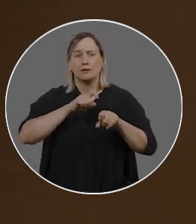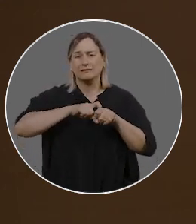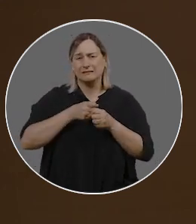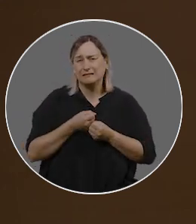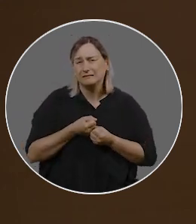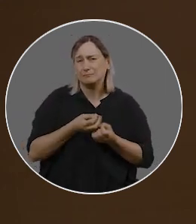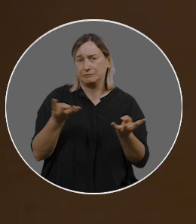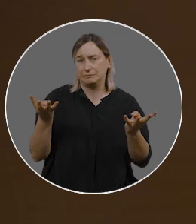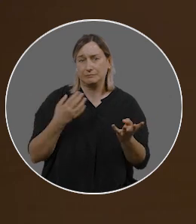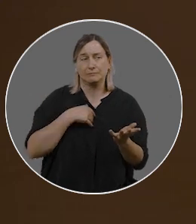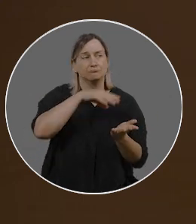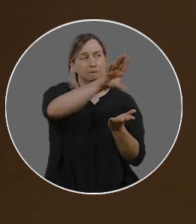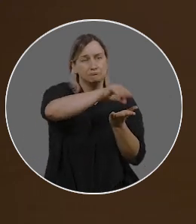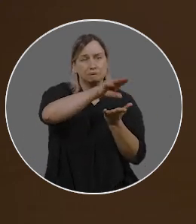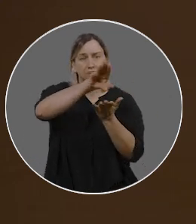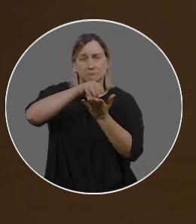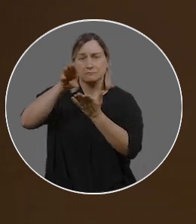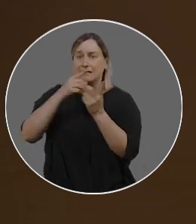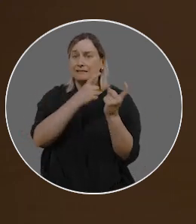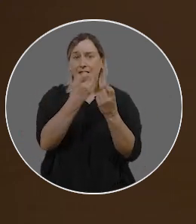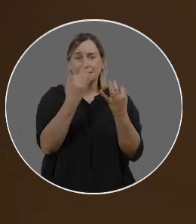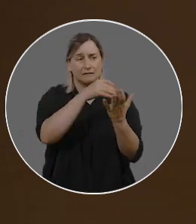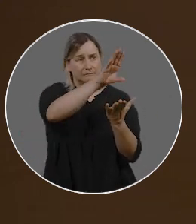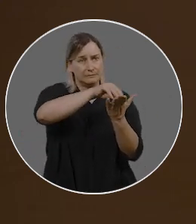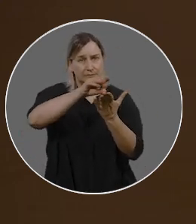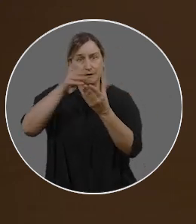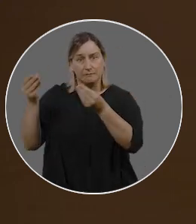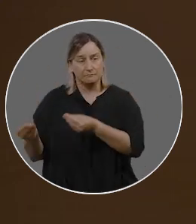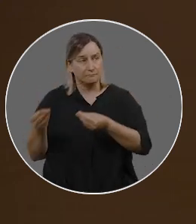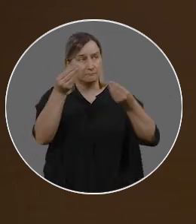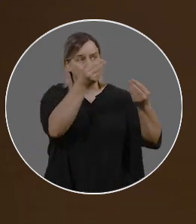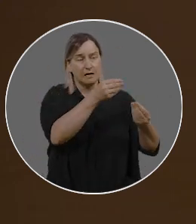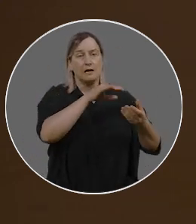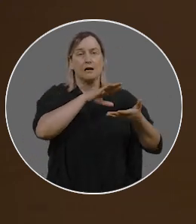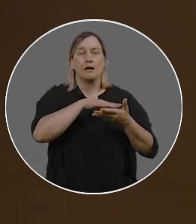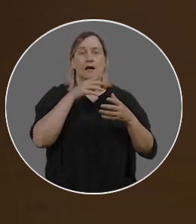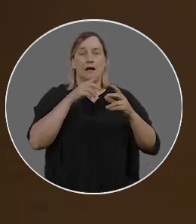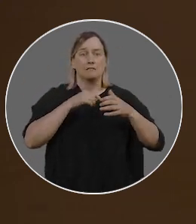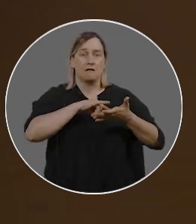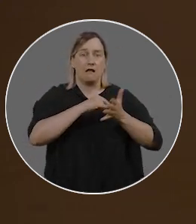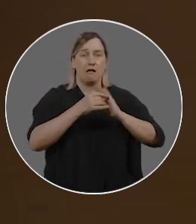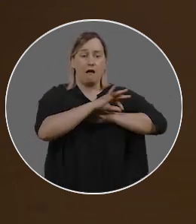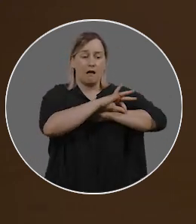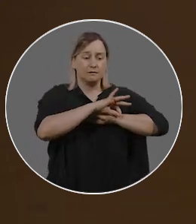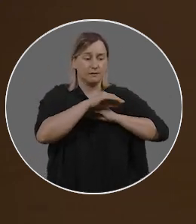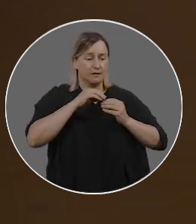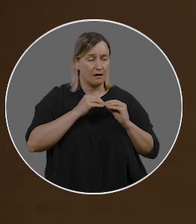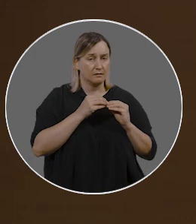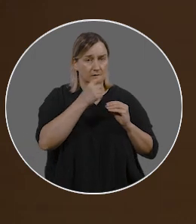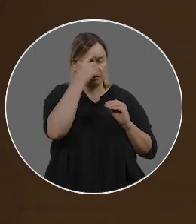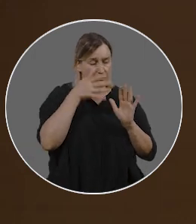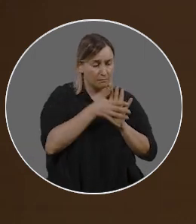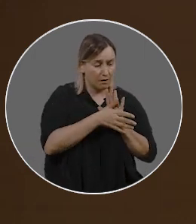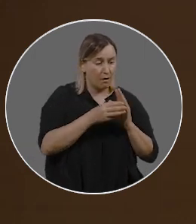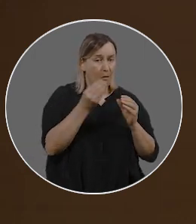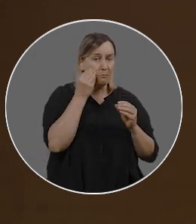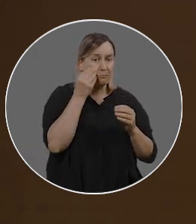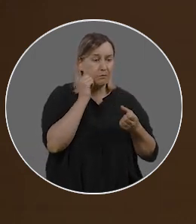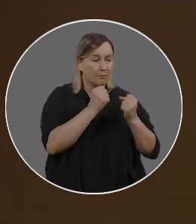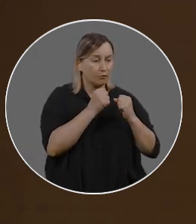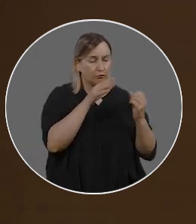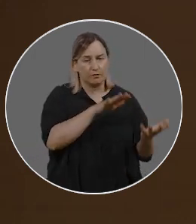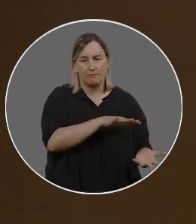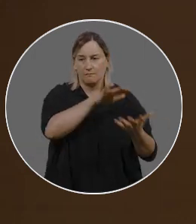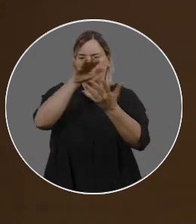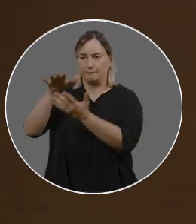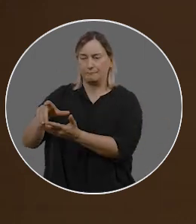això ho traslladem als enginyers que fan el desenvolupament del sistema i un cop tenen algun prototip, el que tornem a fer nosaltres és l'avaluació amb